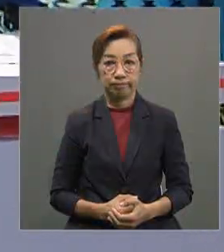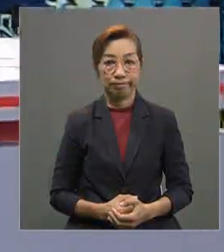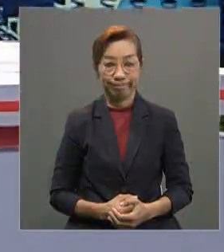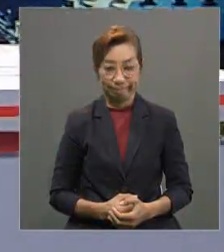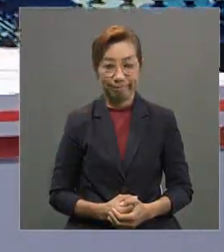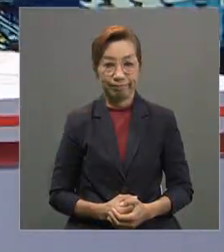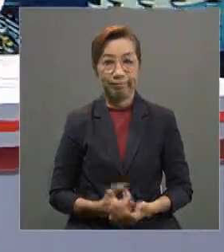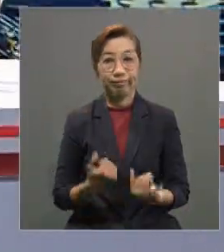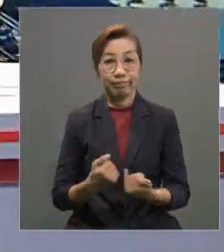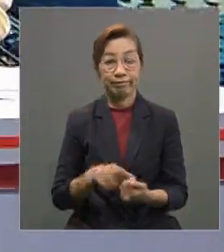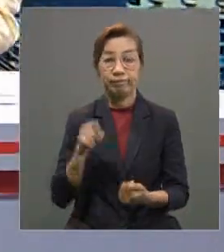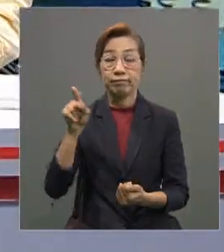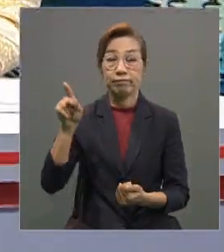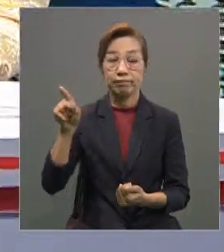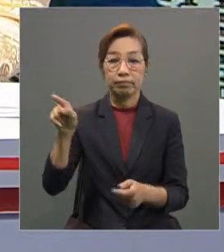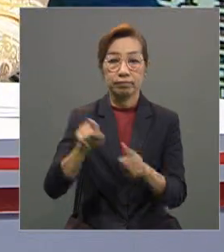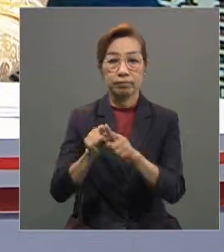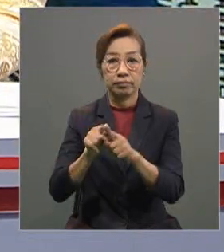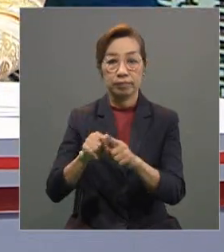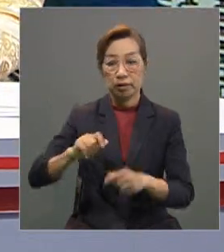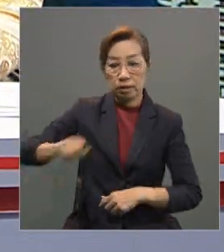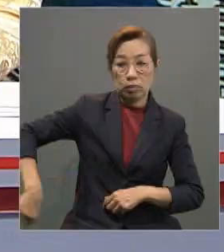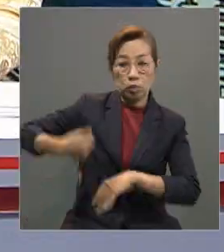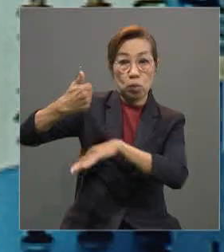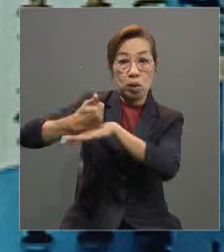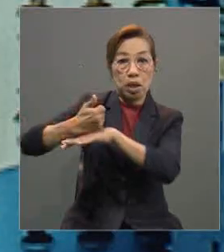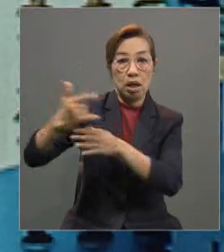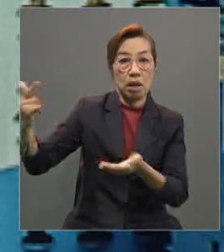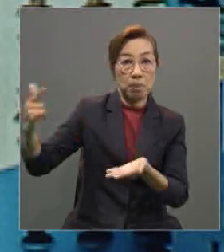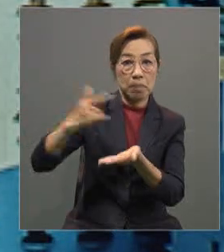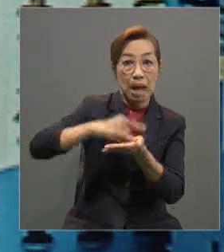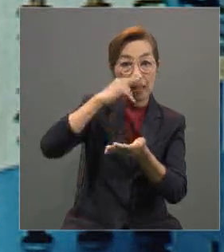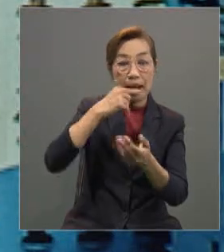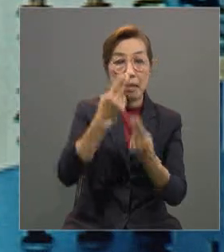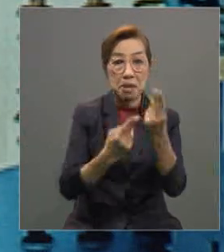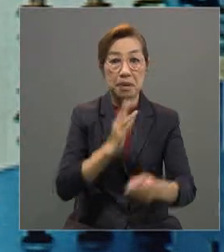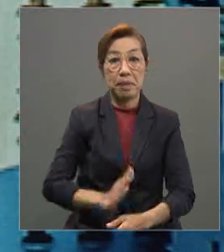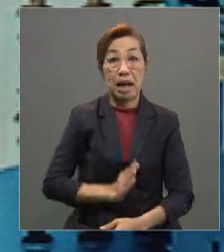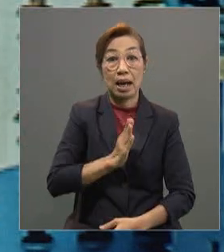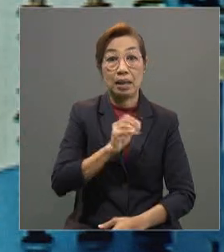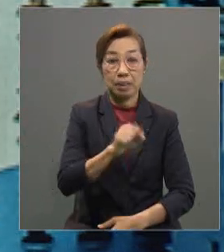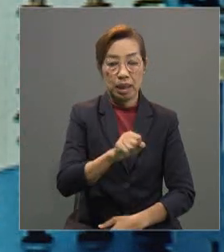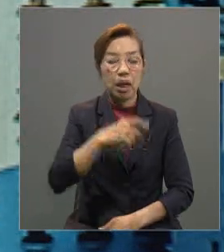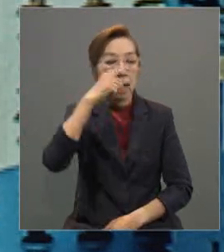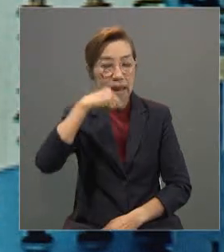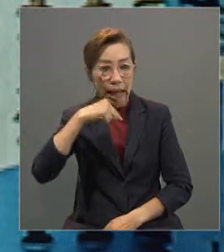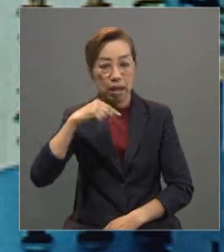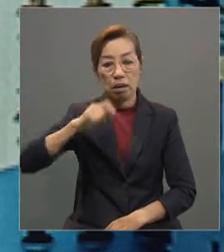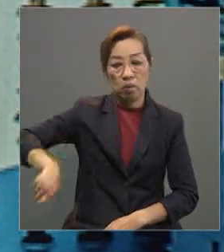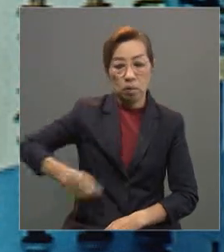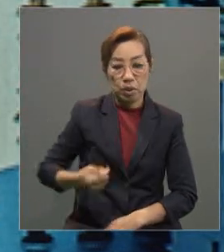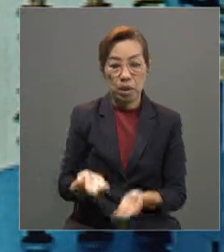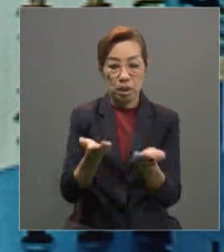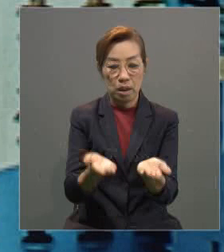การเดินทางเยือนไทยอย่างเป็นทางการของผู้นำกัมพูชาเมื่อวานนี้นะครับทั้ง 2ฝ่ายก็ร่วมกันลงนามในบันทึกข้อตกลง